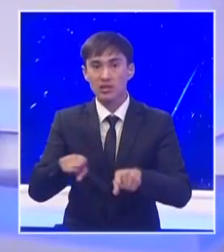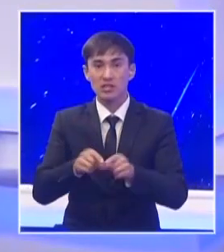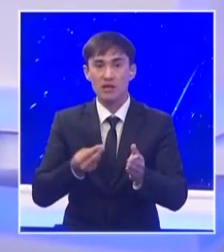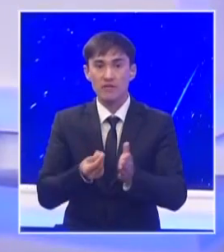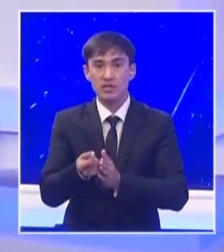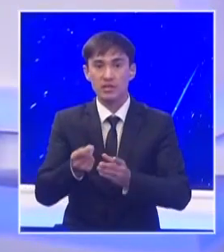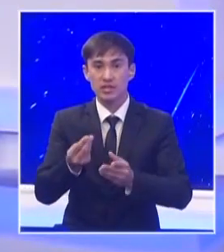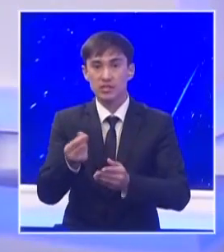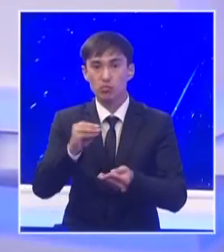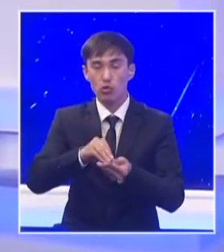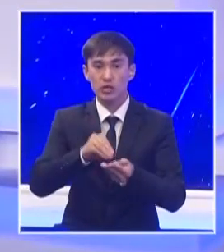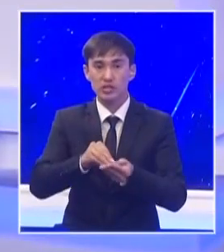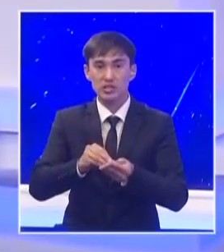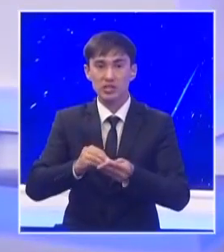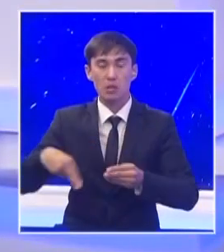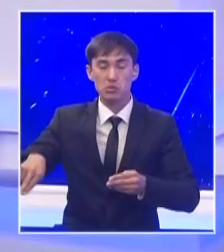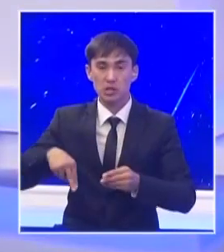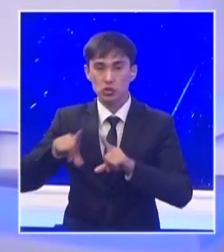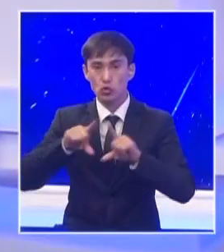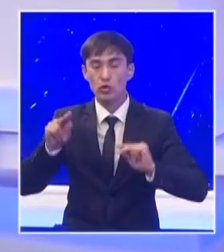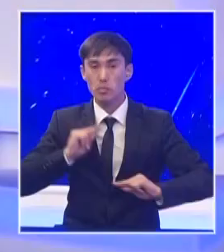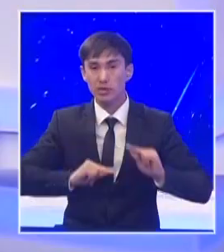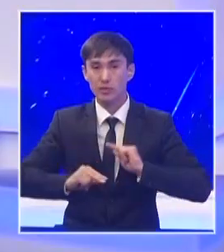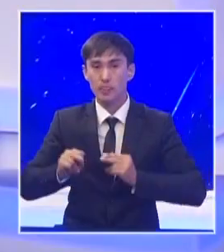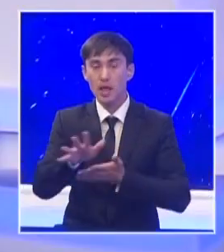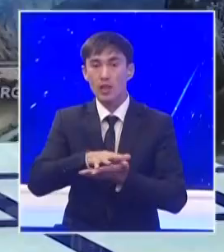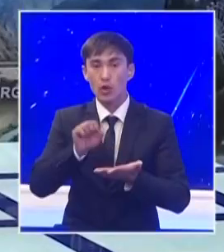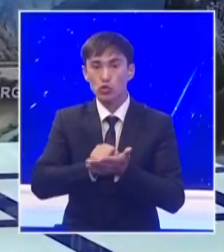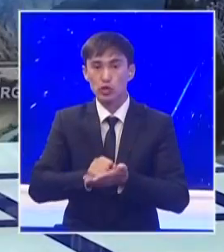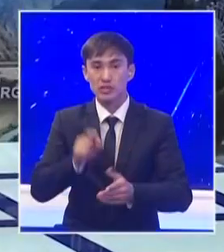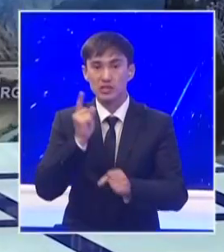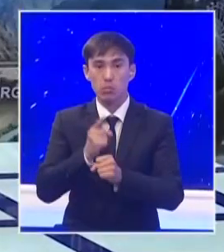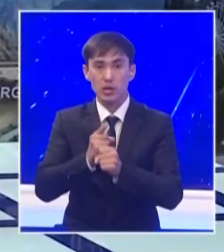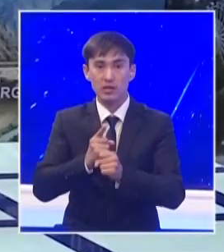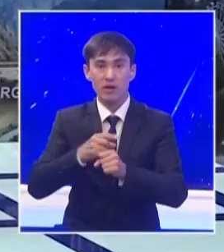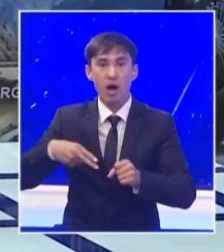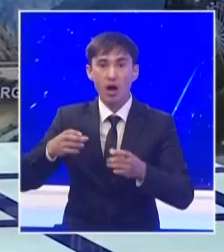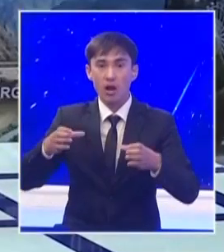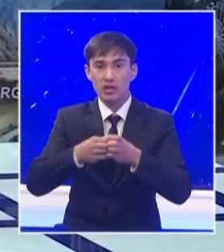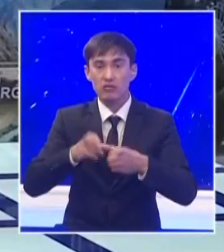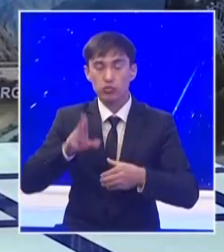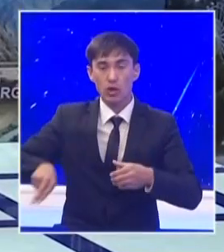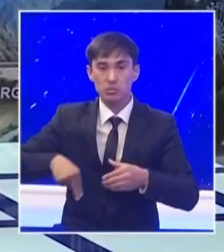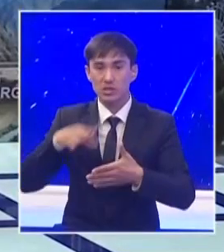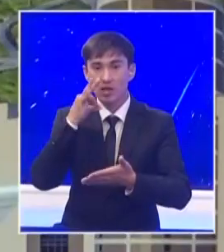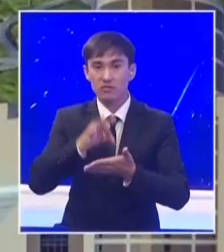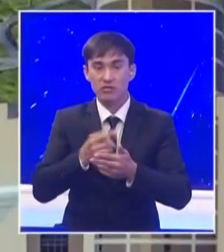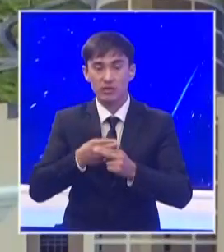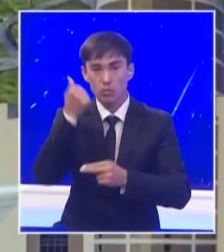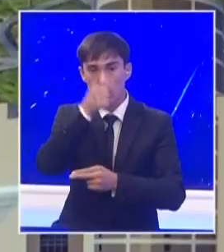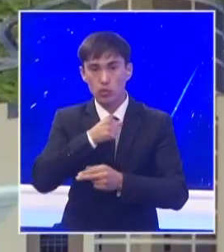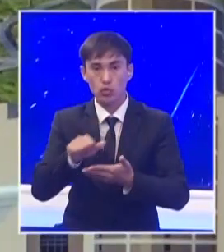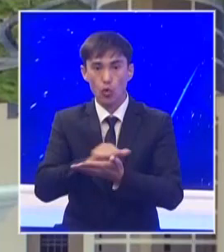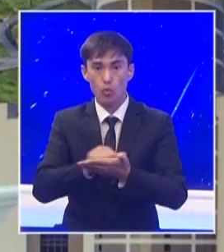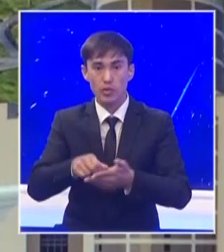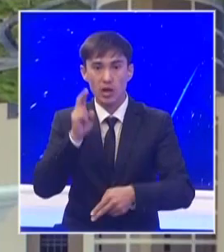подарки администрации школы и педагогам. В случае нарушения запретов коллективу учебного учреждения грозит административная ответственность. В этом году документ